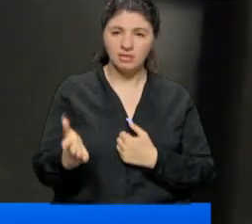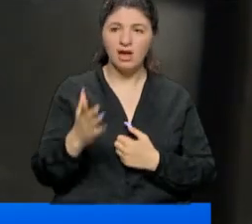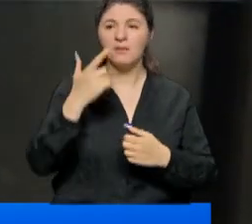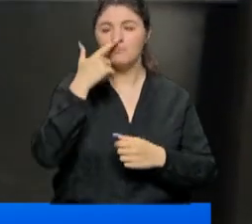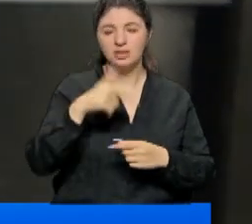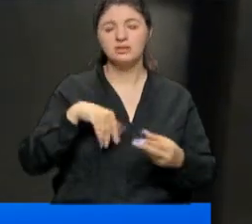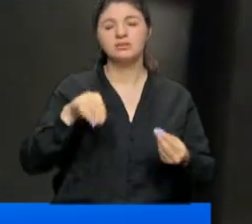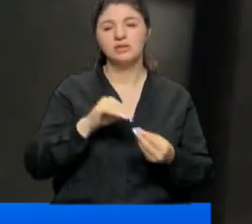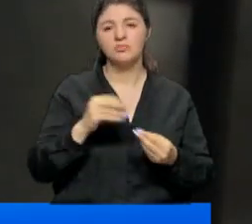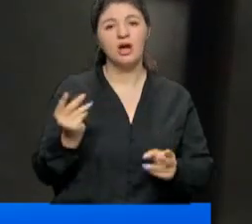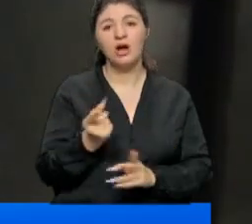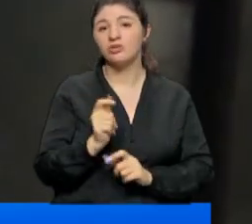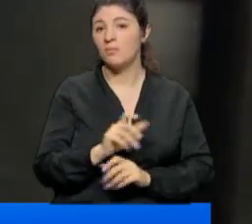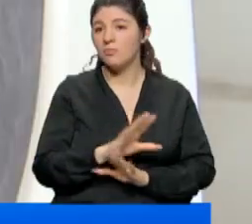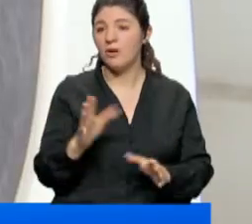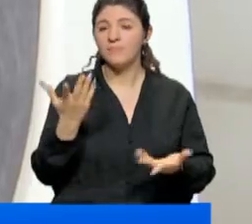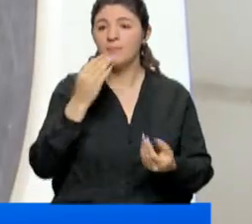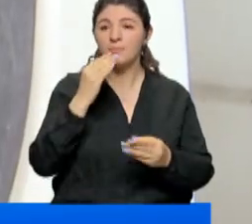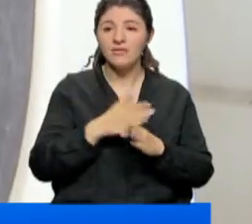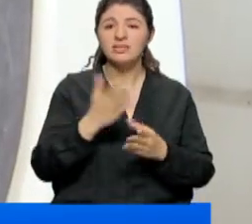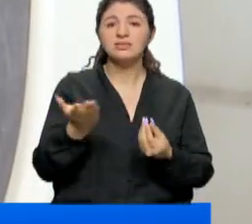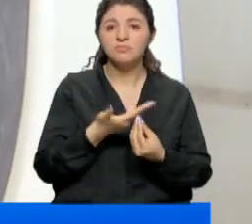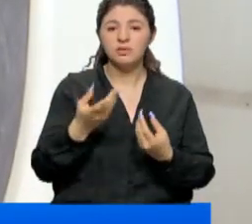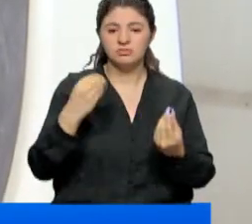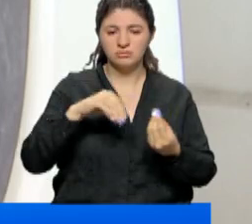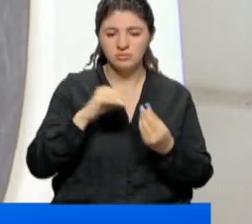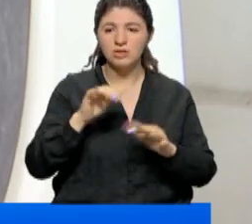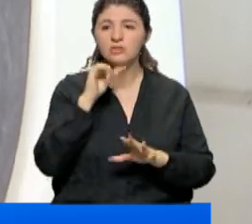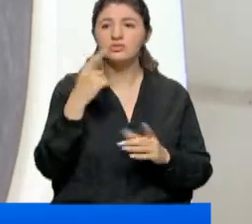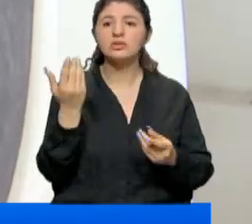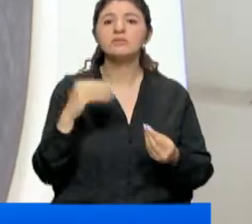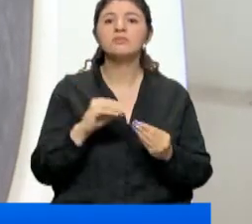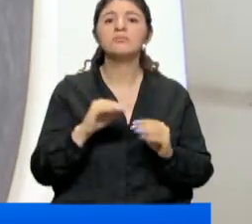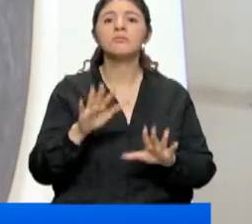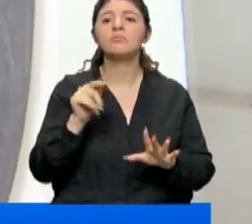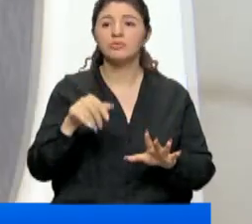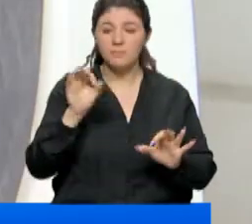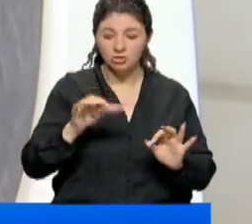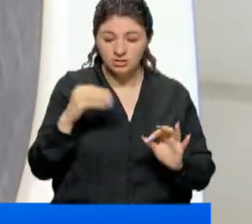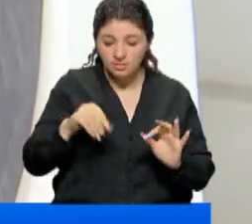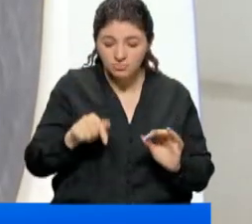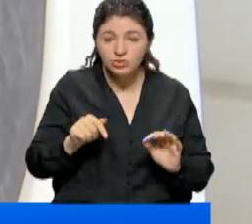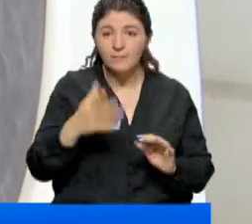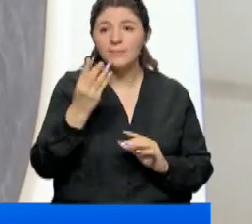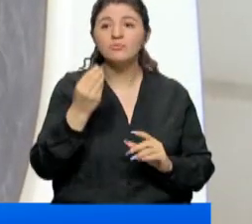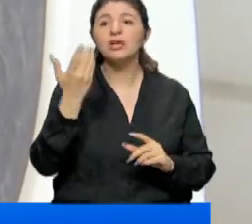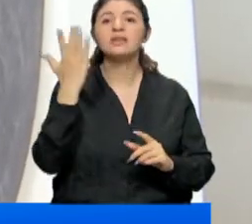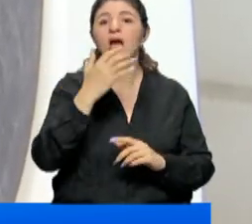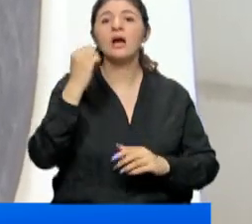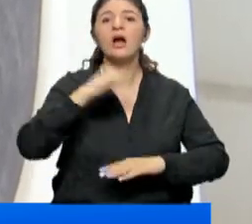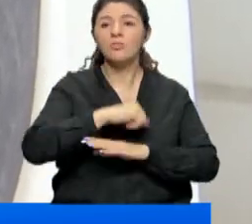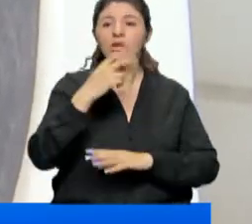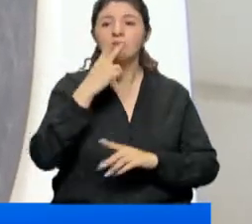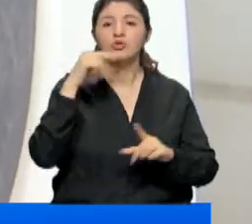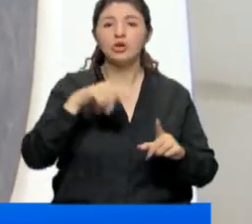akaryakıt zammından taşımıyor ezeb zam geldi hiçbir şey zam gelmiyor kardeşim zam burada başlıyor yani 5 lira giden kamyon şu